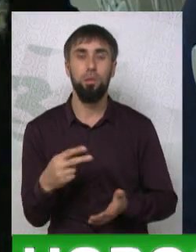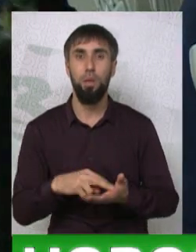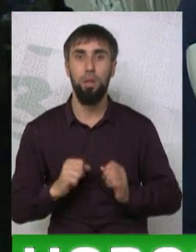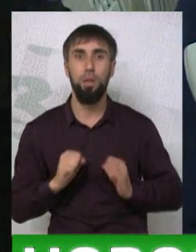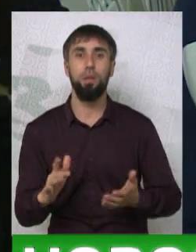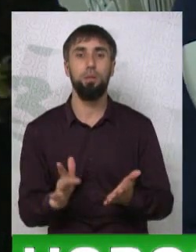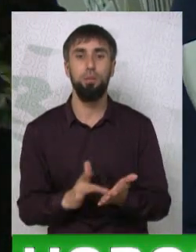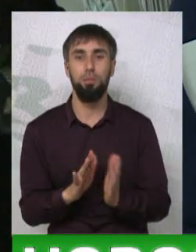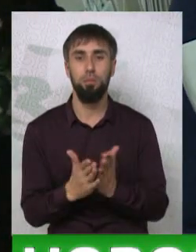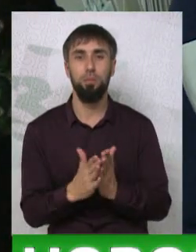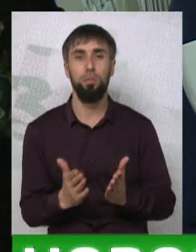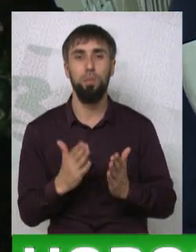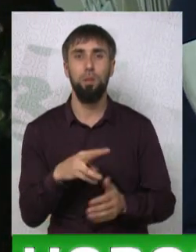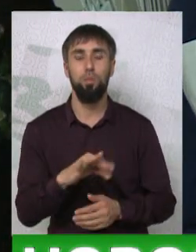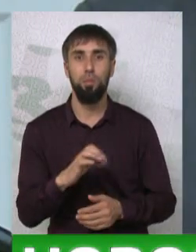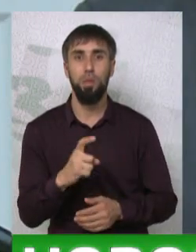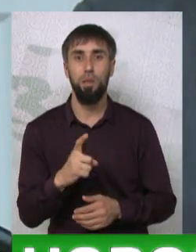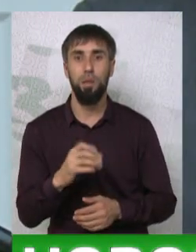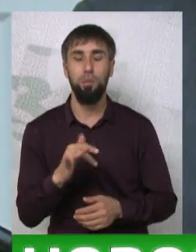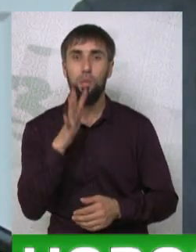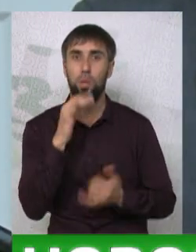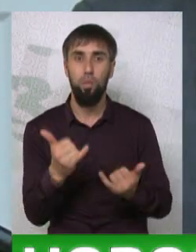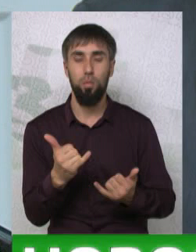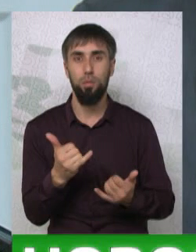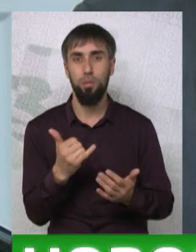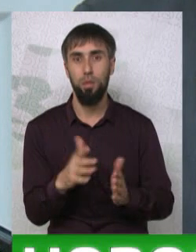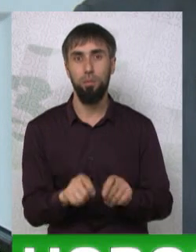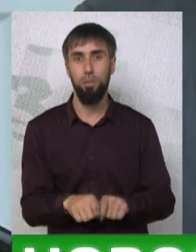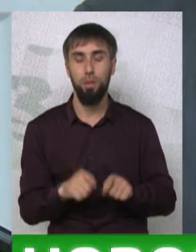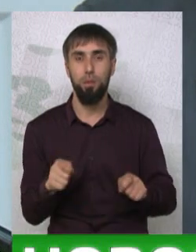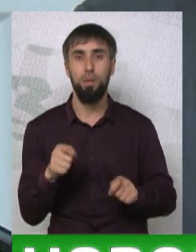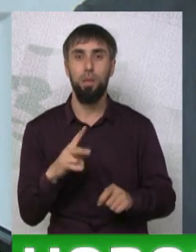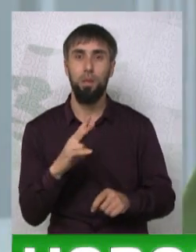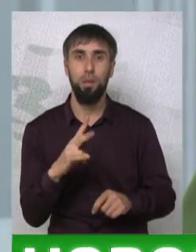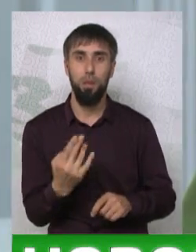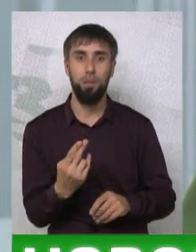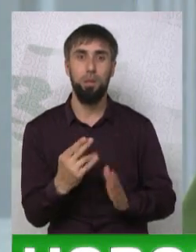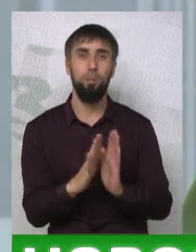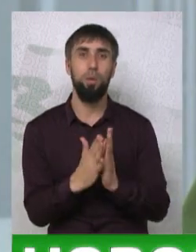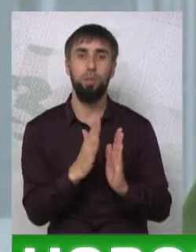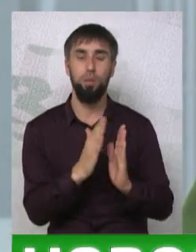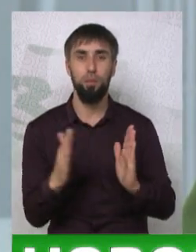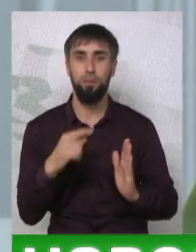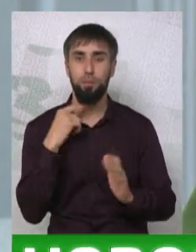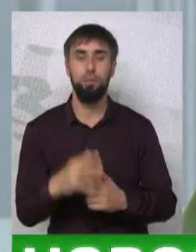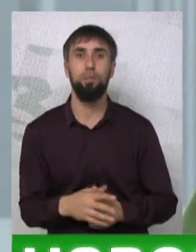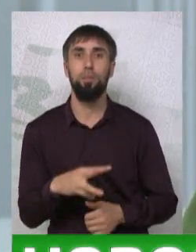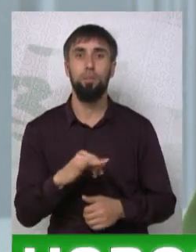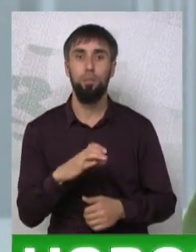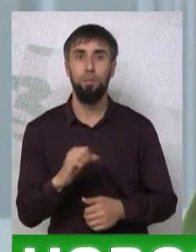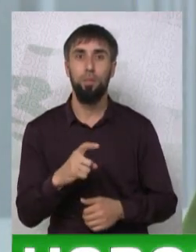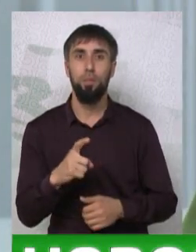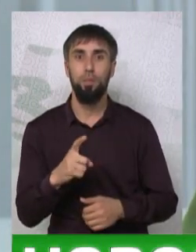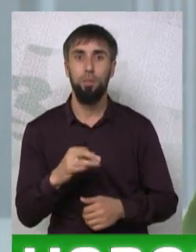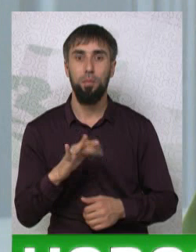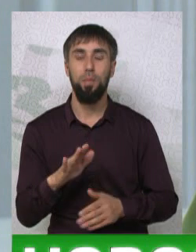героем книги писателя Мусы Хадзиева, которую сегодня презентуют в Национальной библиотеке. Муса Хадзиев пишет о лучшем, что есть в